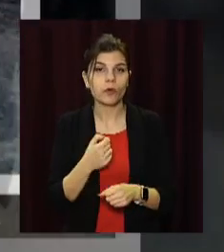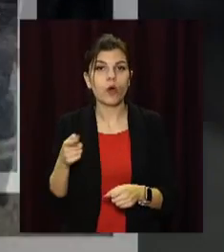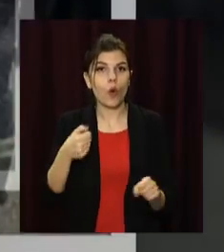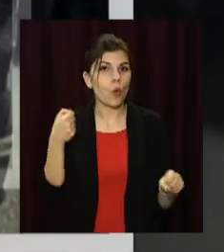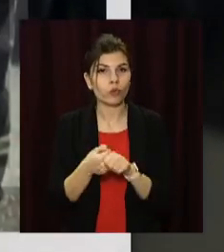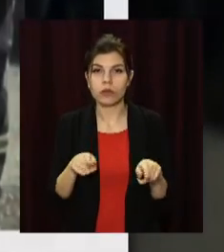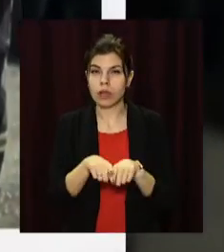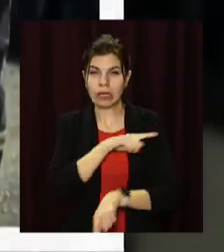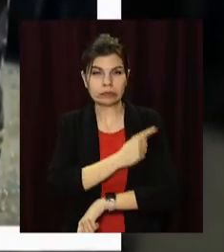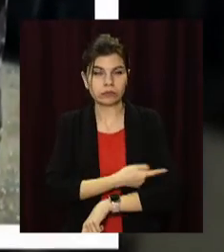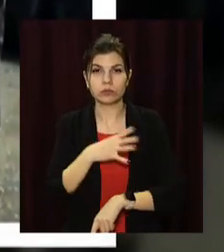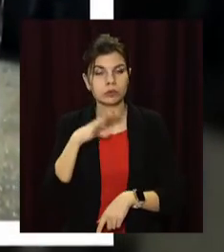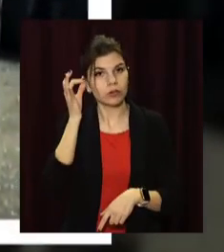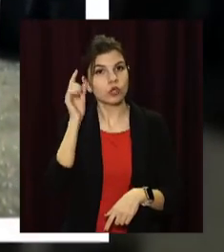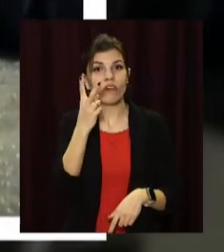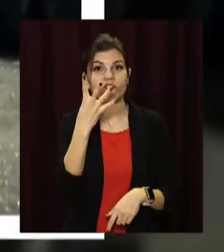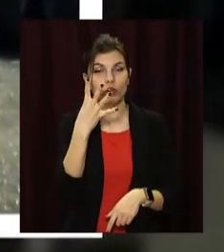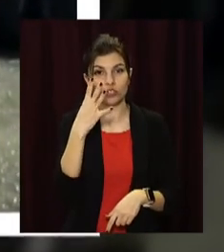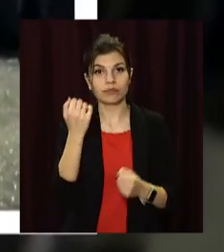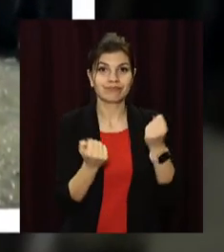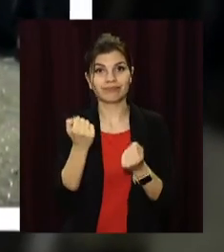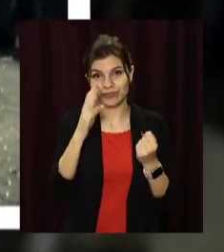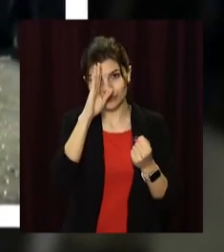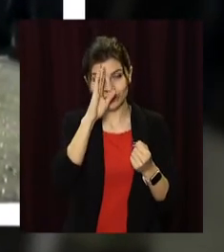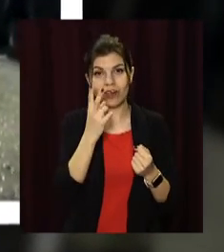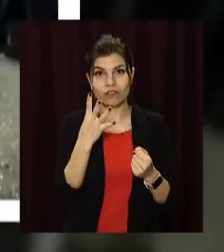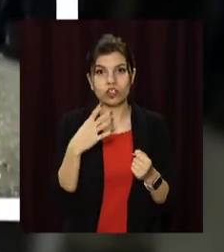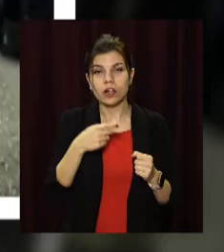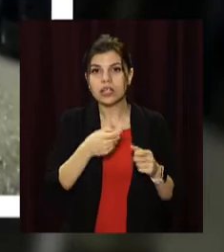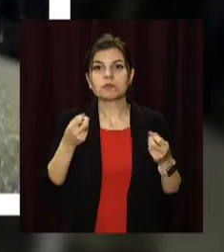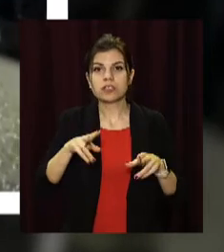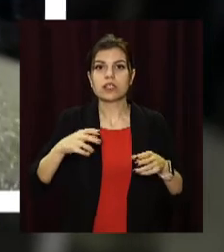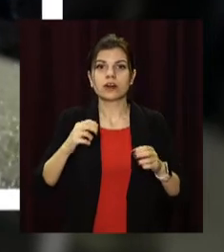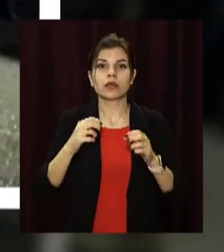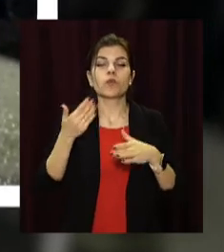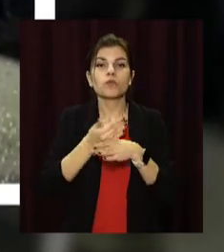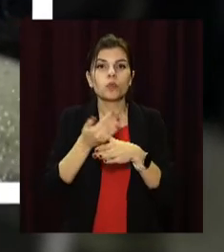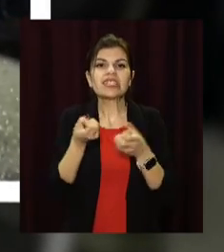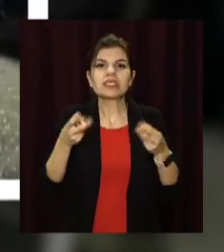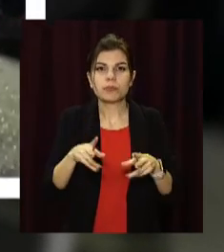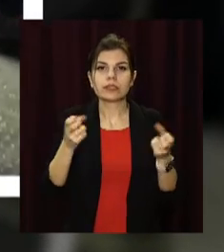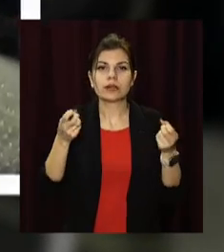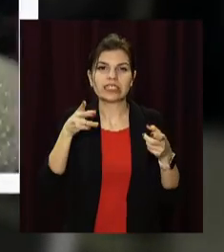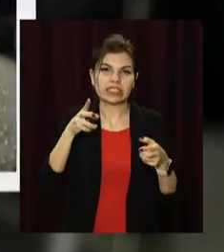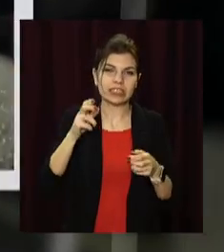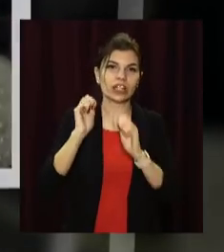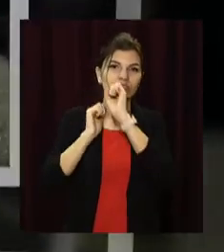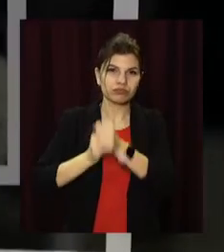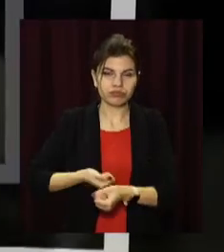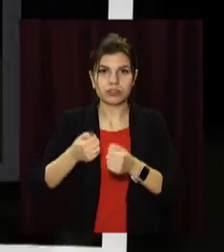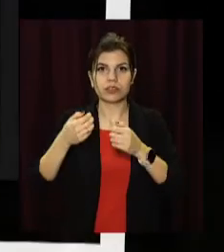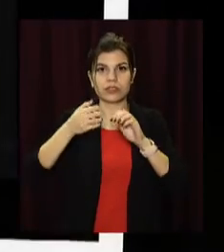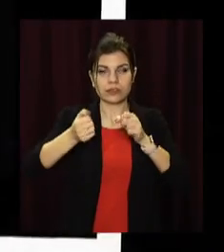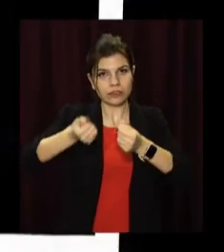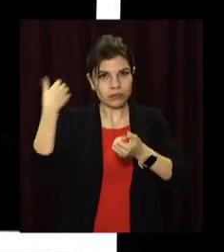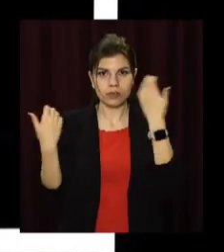був такої сили, що 24-річного кермувальника рятувальники вирізали за допомогою спецінструменту. На місці також